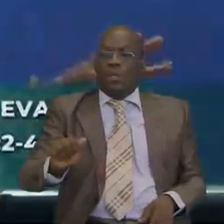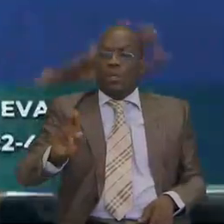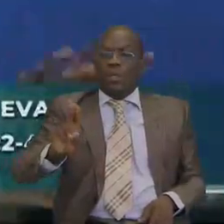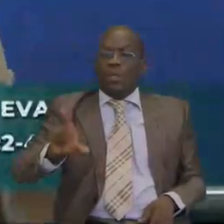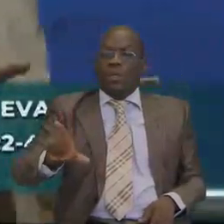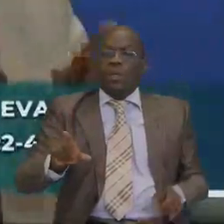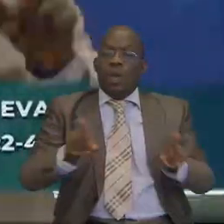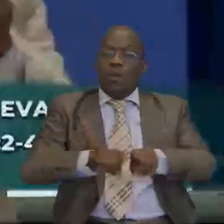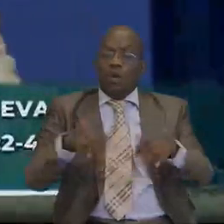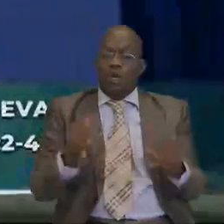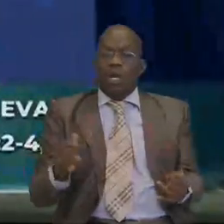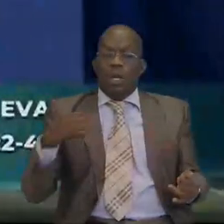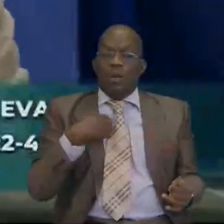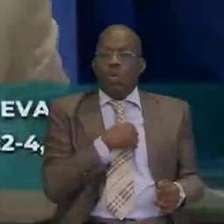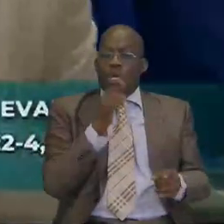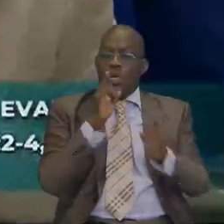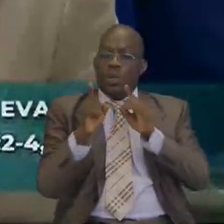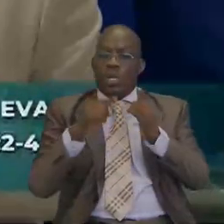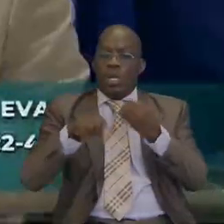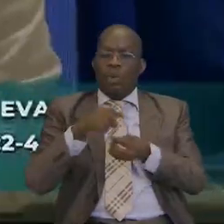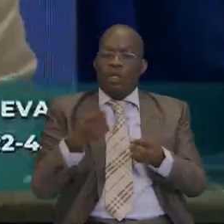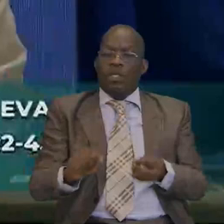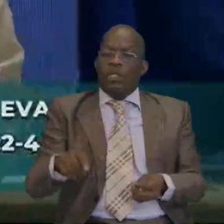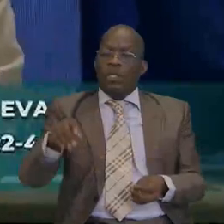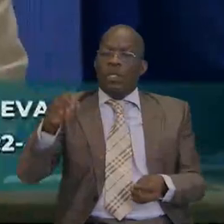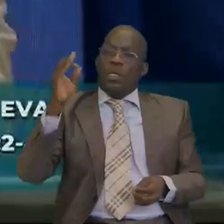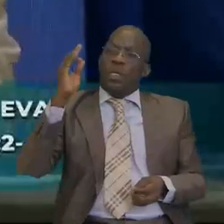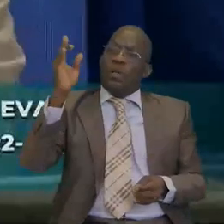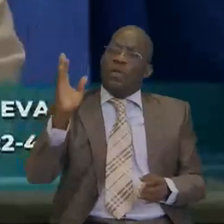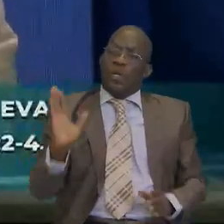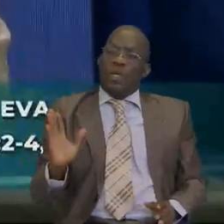Mais maintenant, nous parlons de l'évangéliste.